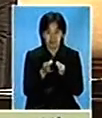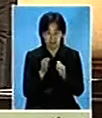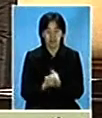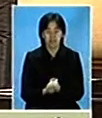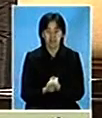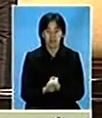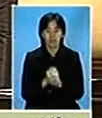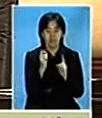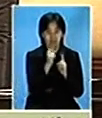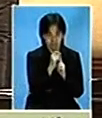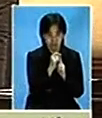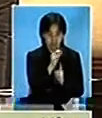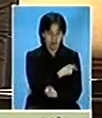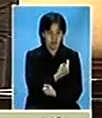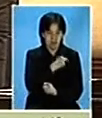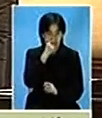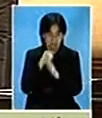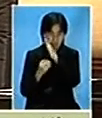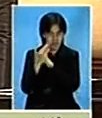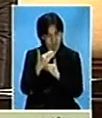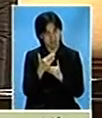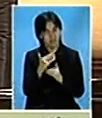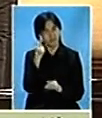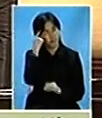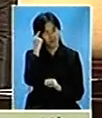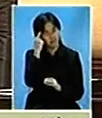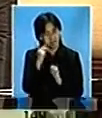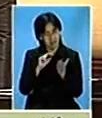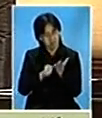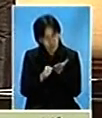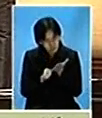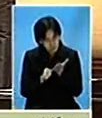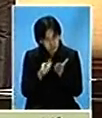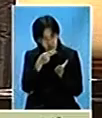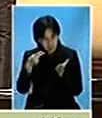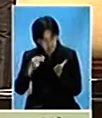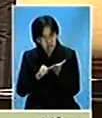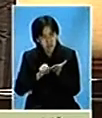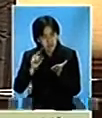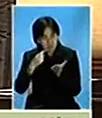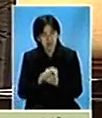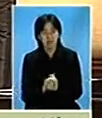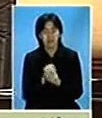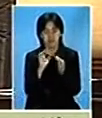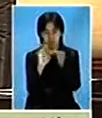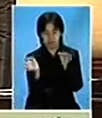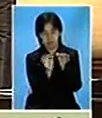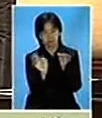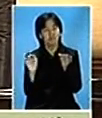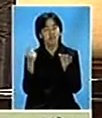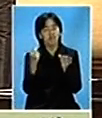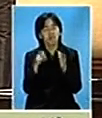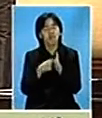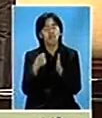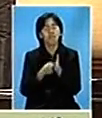บทนิยามของคำว่าการแพทย์แผนไทยว่าทำไมจึงได้มีการแก้ไขและปรับปรุงโดยบัญญัติเป็นข้อความใหม่จากเดิม